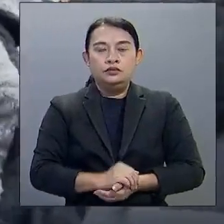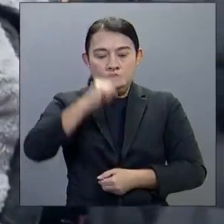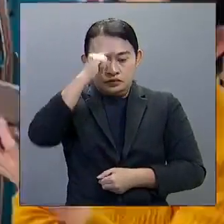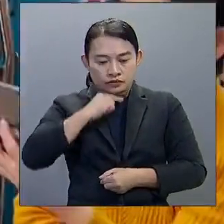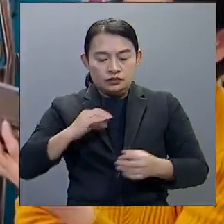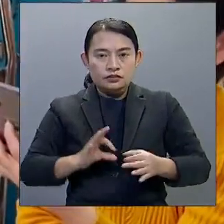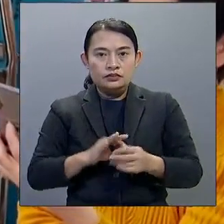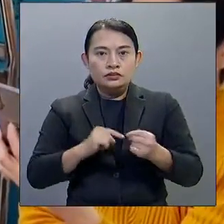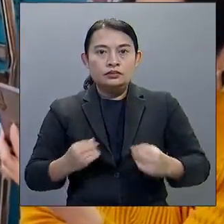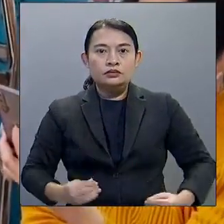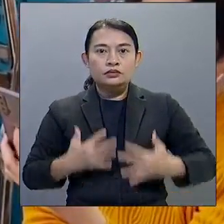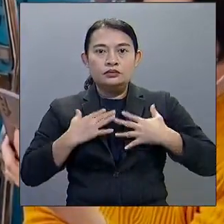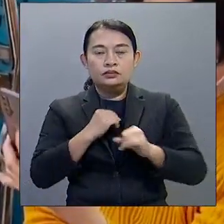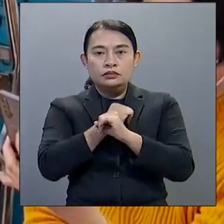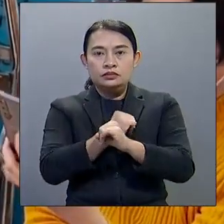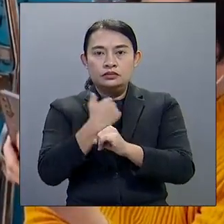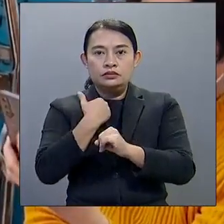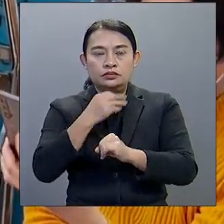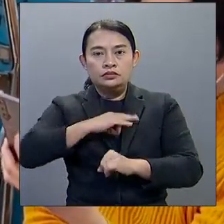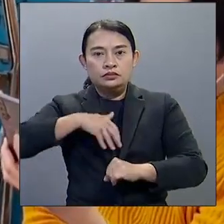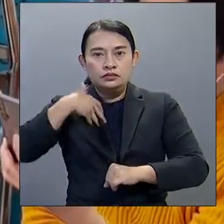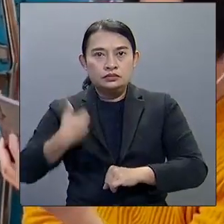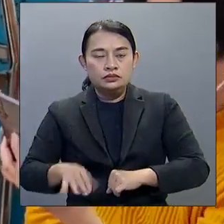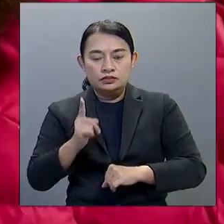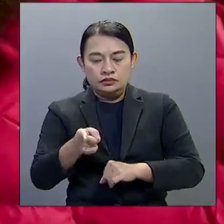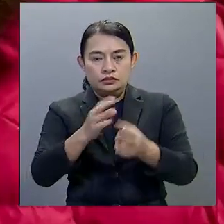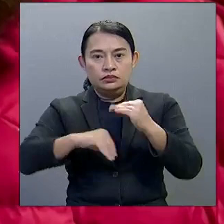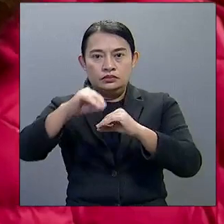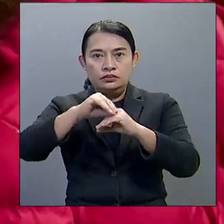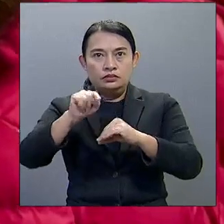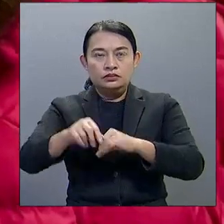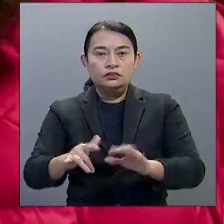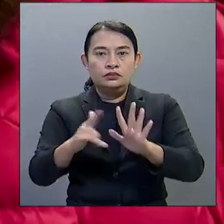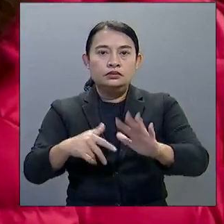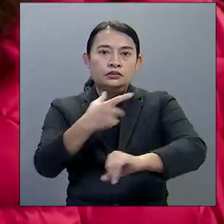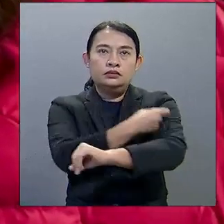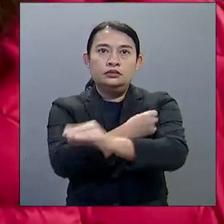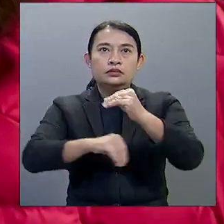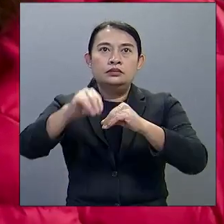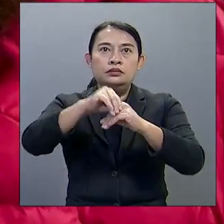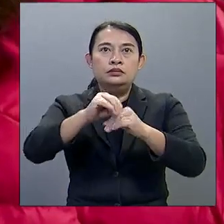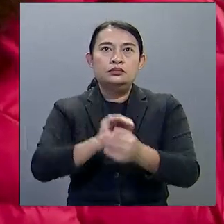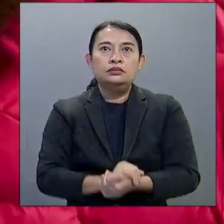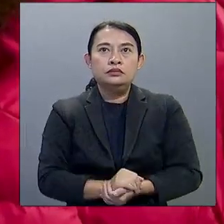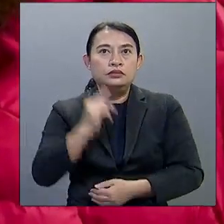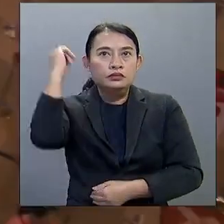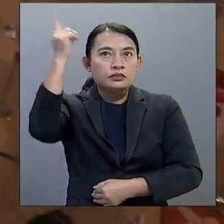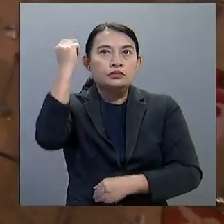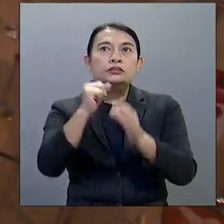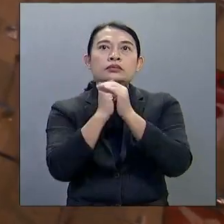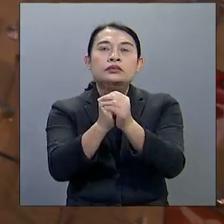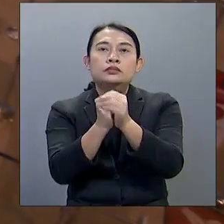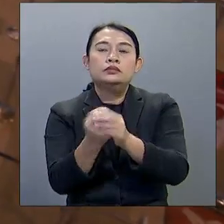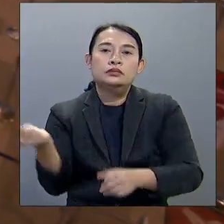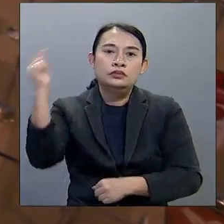กันกันอยู่แล้วไม่น่าจะต้องกังวลมากนักเพียงแต่ต้องเสริมภูมิคุ้มกันเข็มกระตุ้นหรือถ้าเกิดว่านักท่องเที่ยวจากจีนมาไทยแล้วอยาก